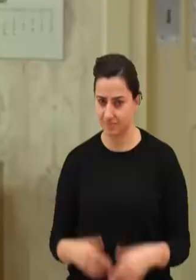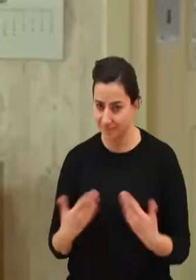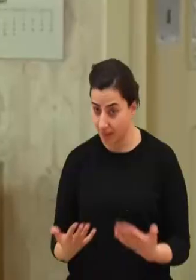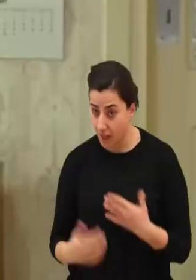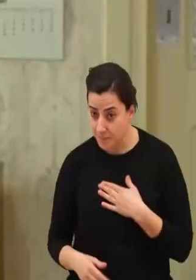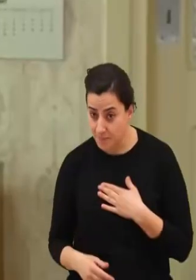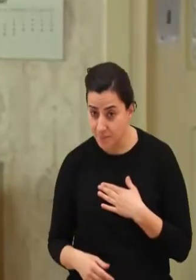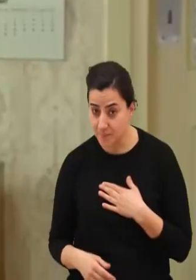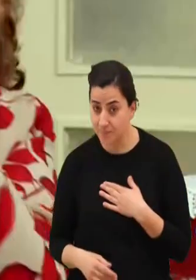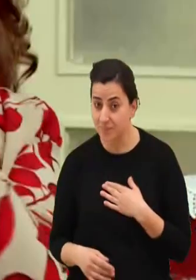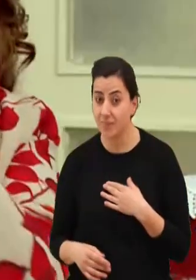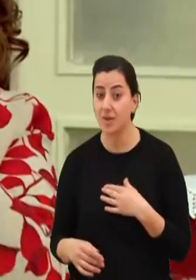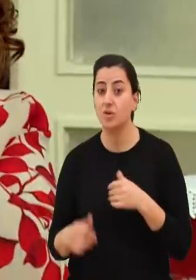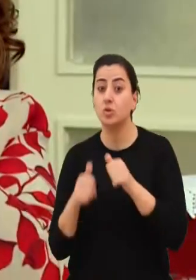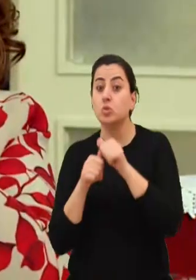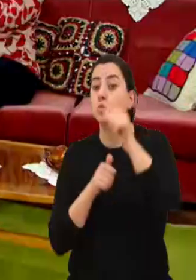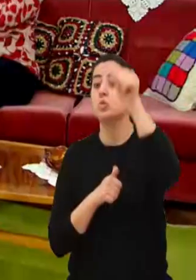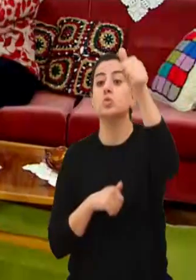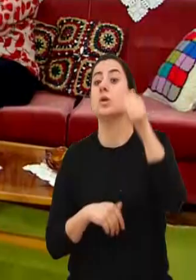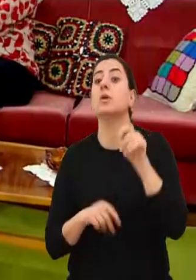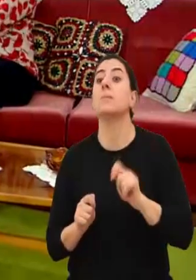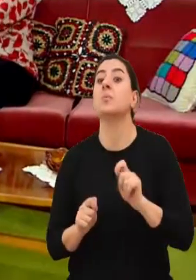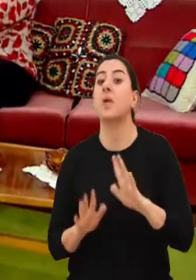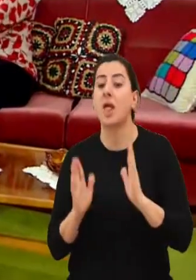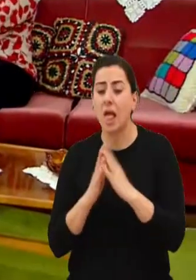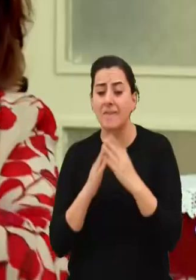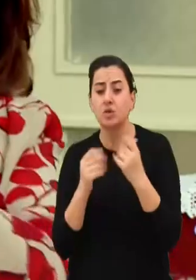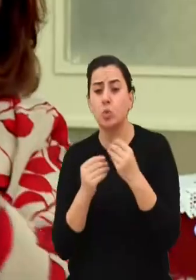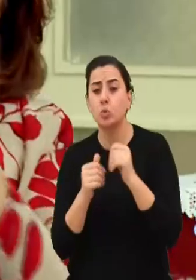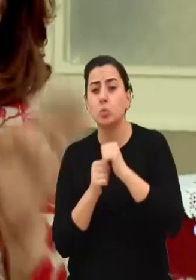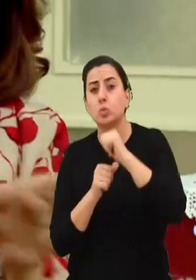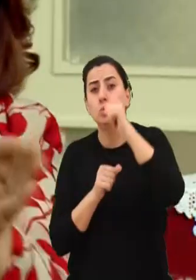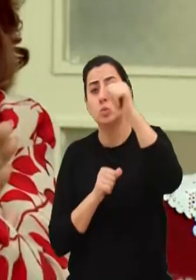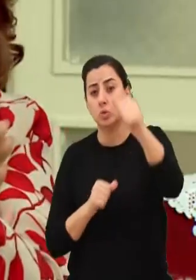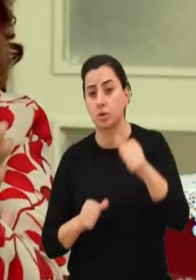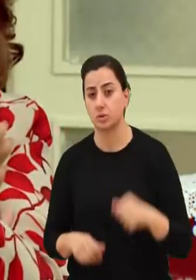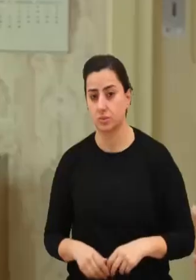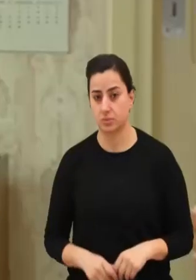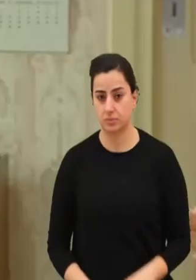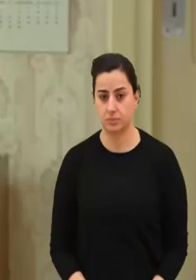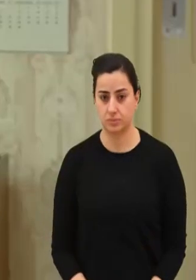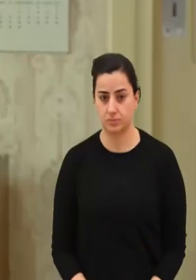Yani uzakta diyorum, evden çok ayrı diyorum.